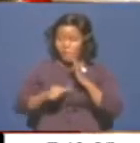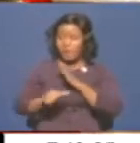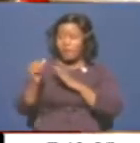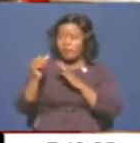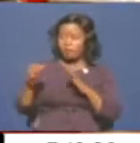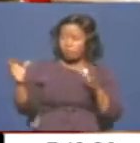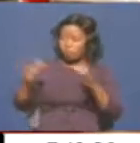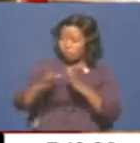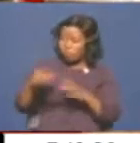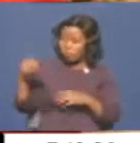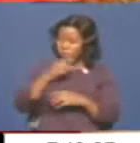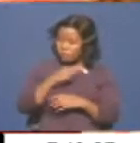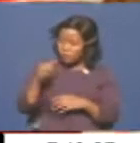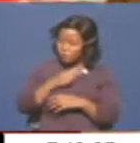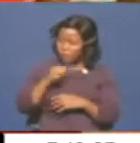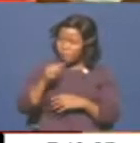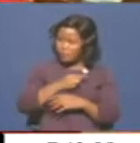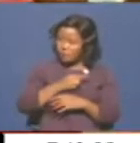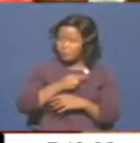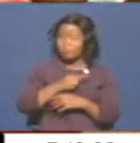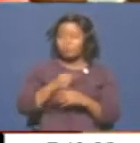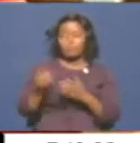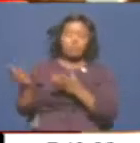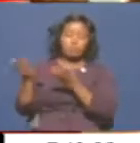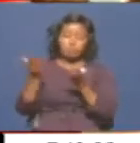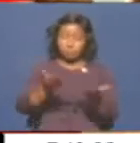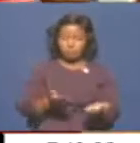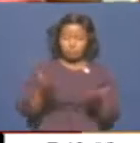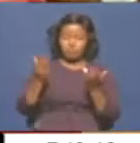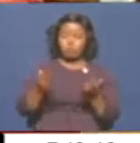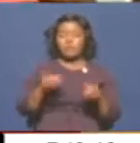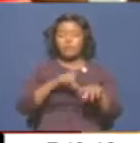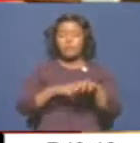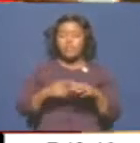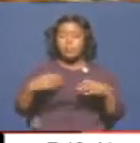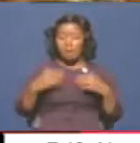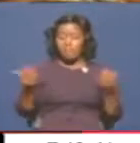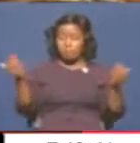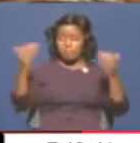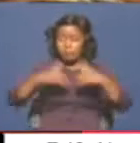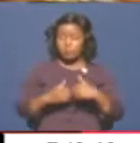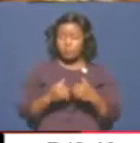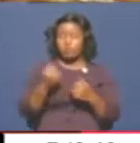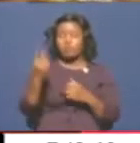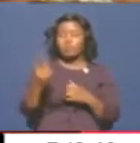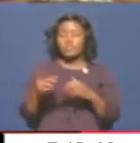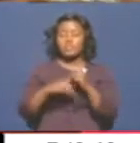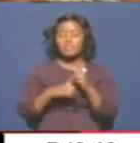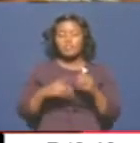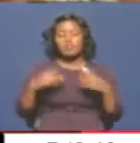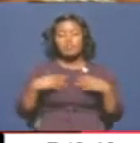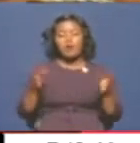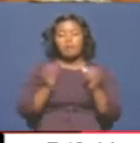athari za mabadiliko hayo watawasilisha rufaa wakati wa makala ya 26 ya mkutano wa